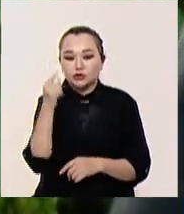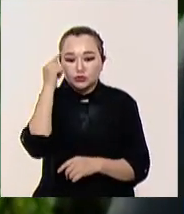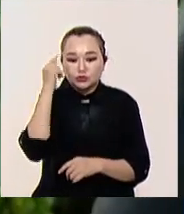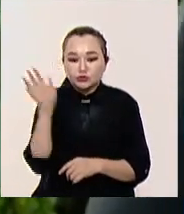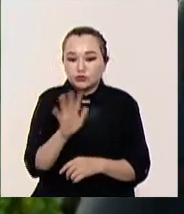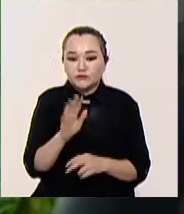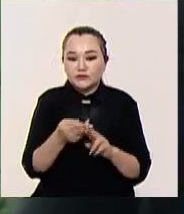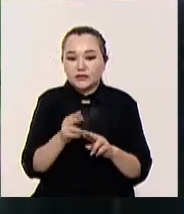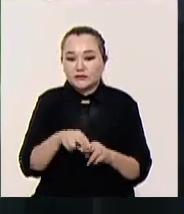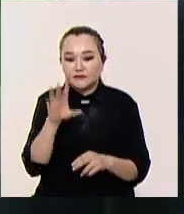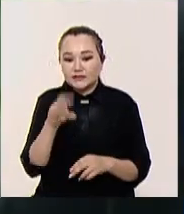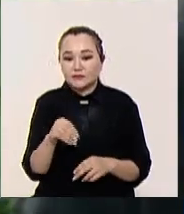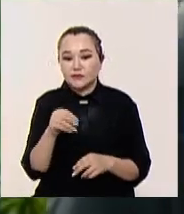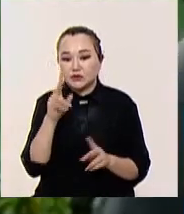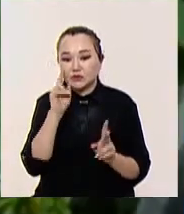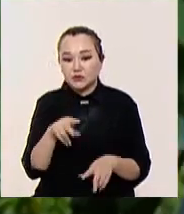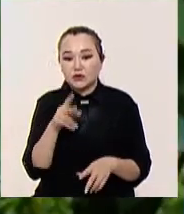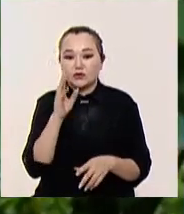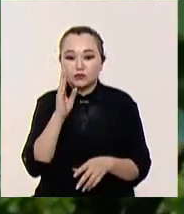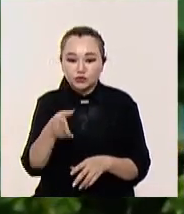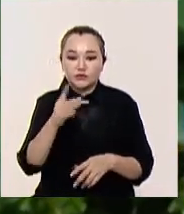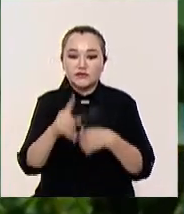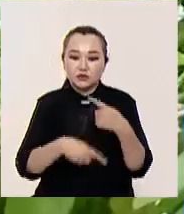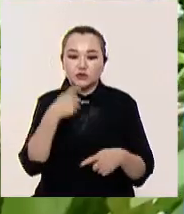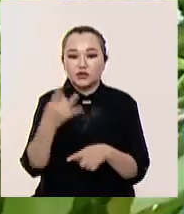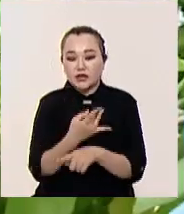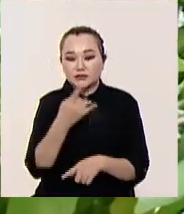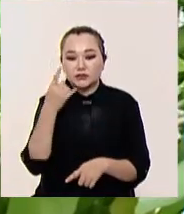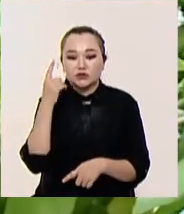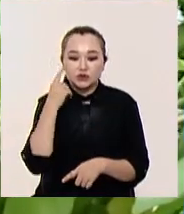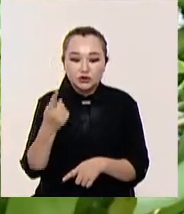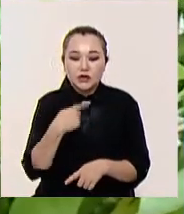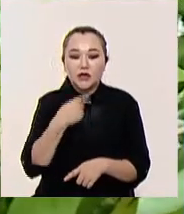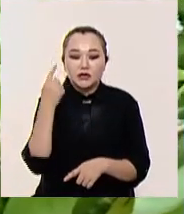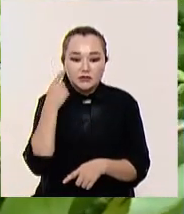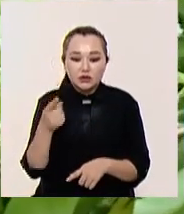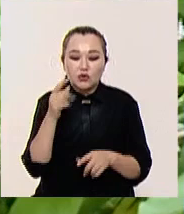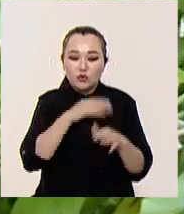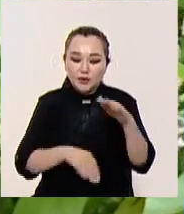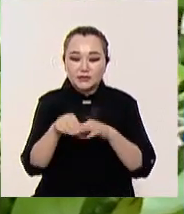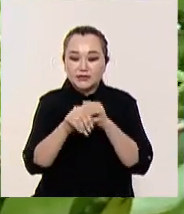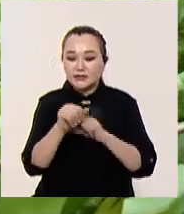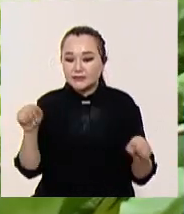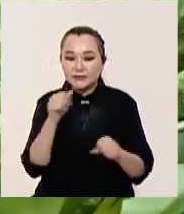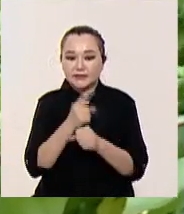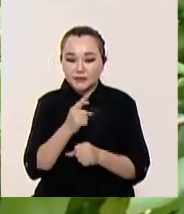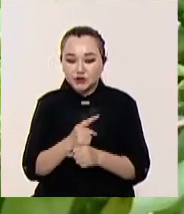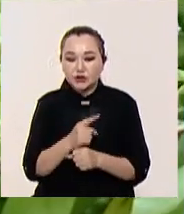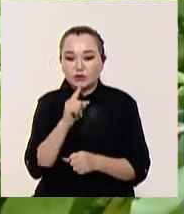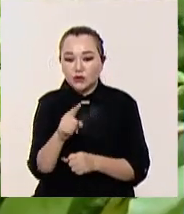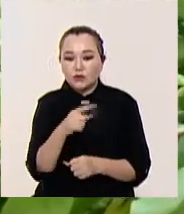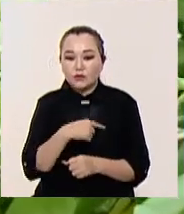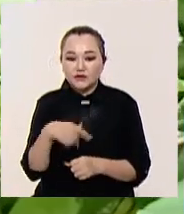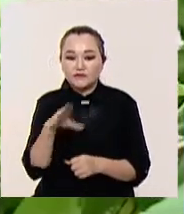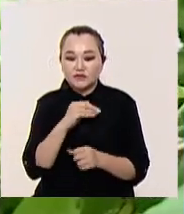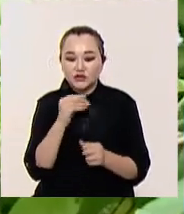задумывался над этим всем. Не знаю, буду иметь в виду в следующий раз. Да, я слышал, что купаться нельзя, запрещено. Но мы с